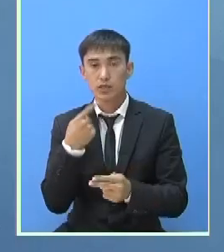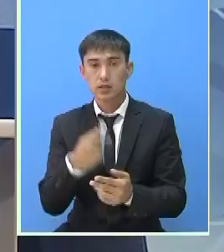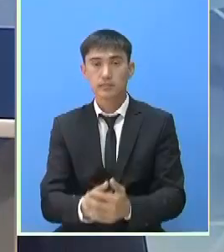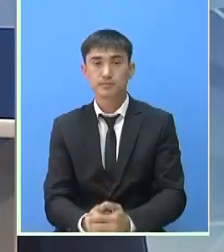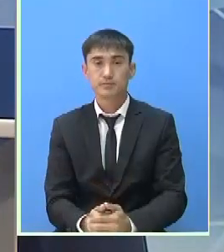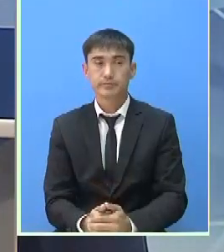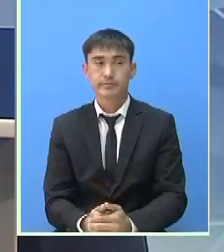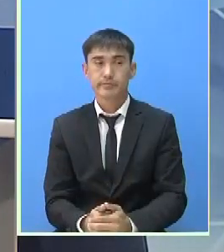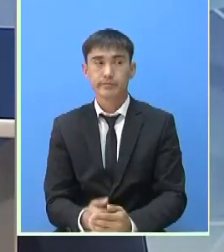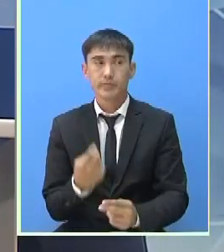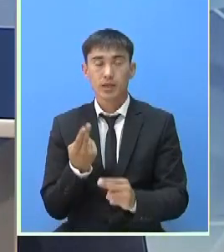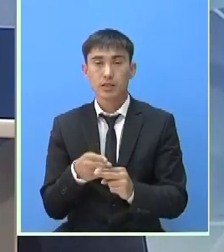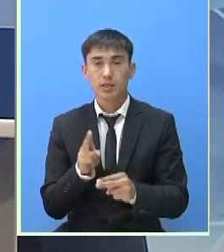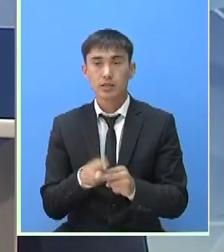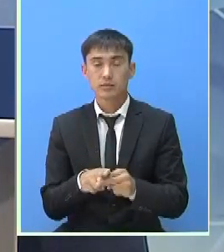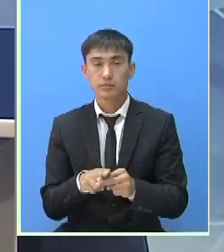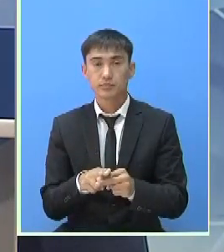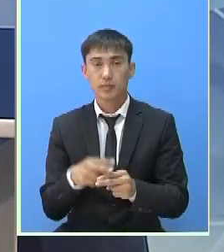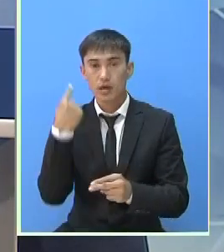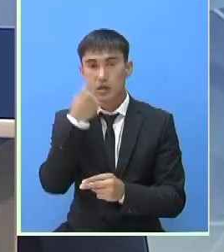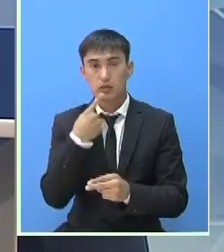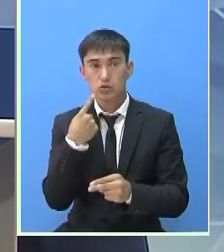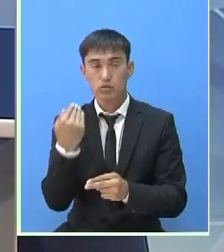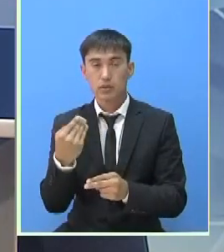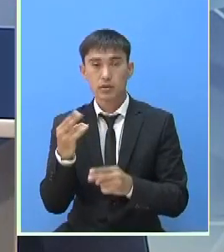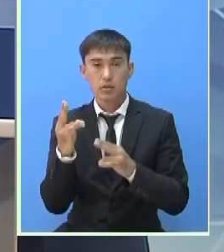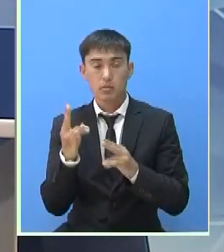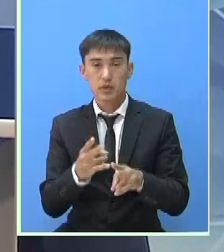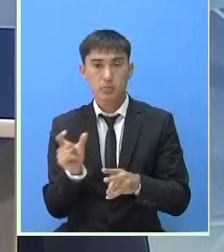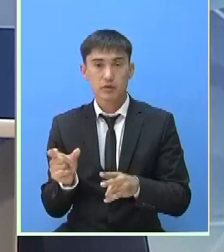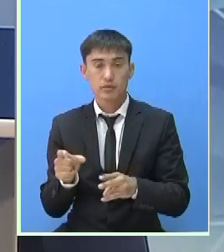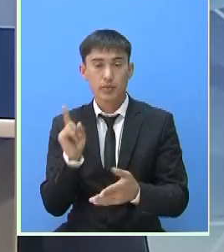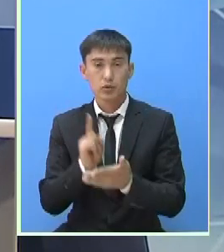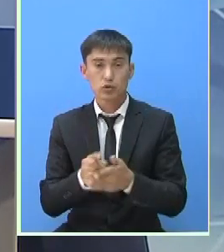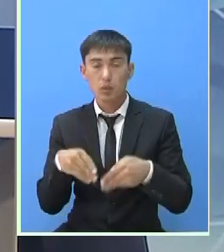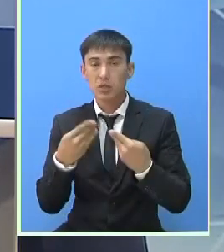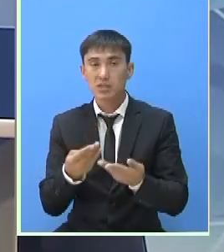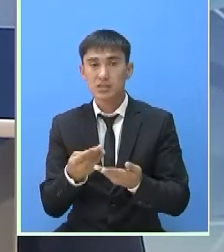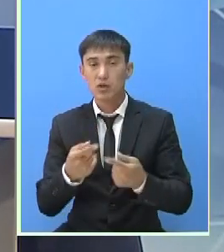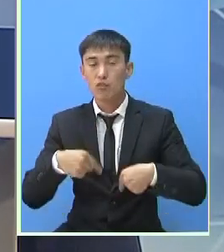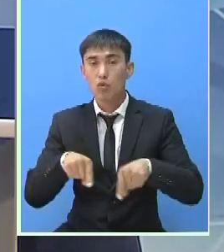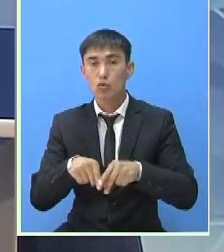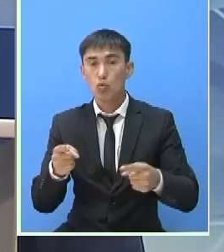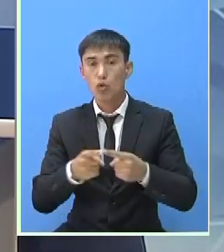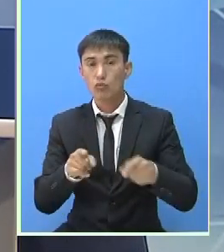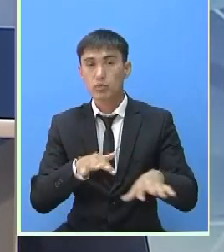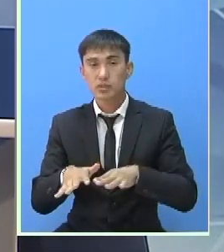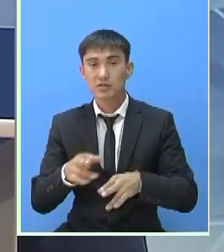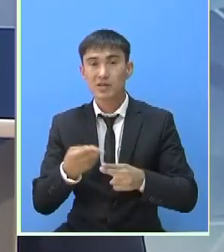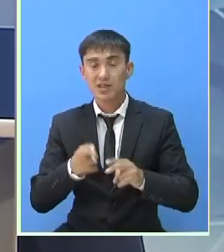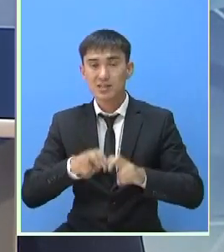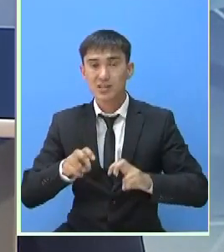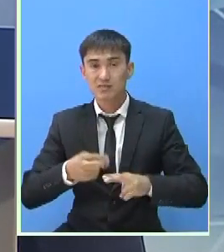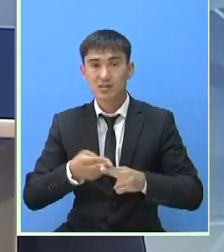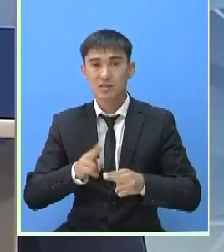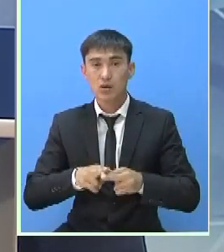Да. Для этого лицо, признанное потерпевшим, он должен обратиться в орган уголовного преследования, где расследовалось